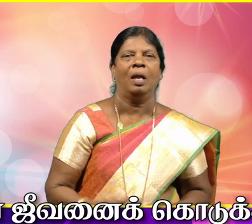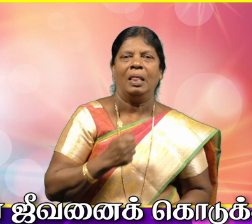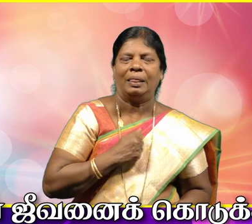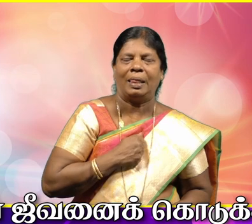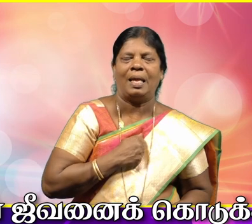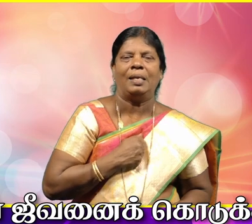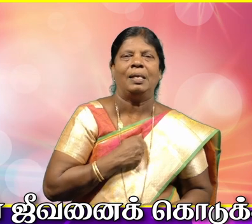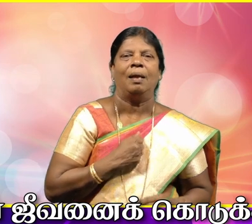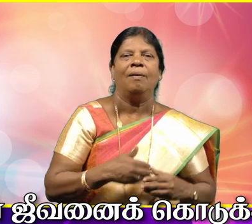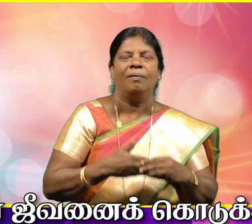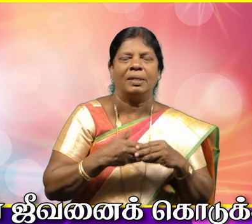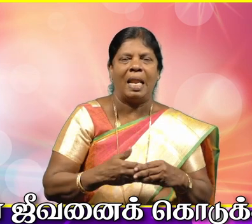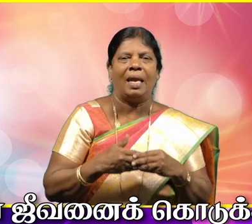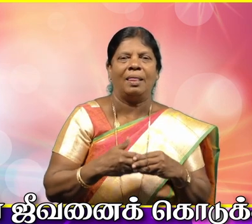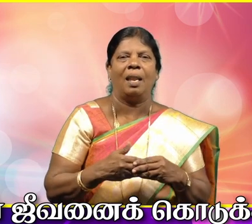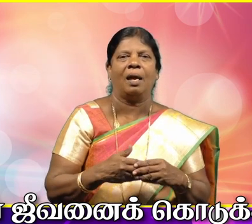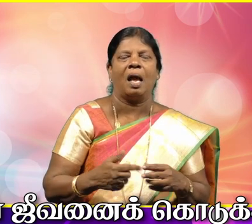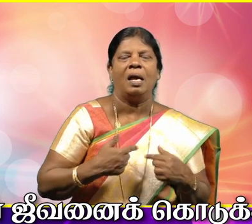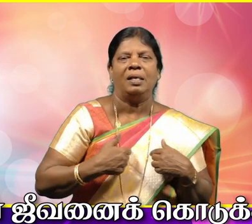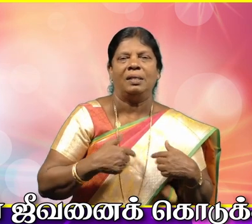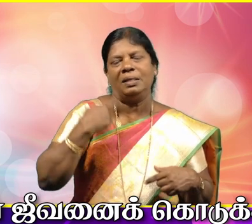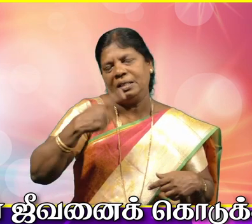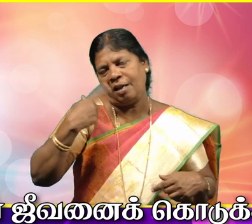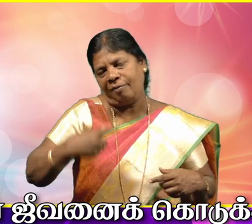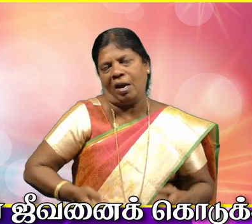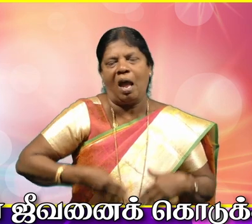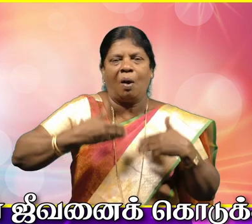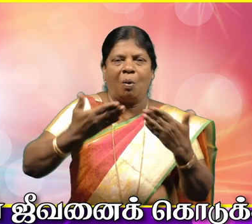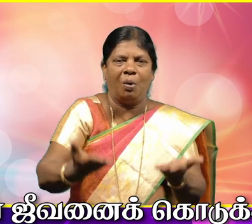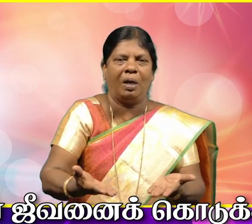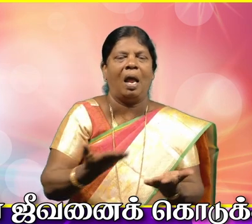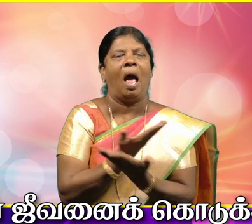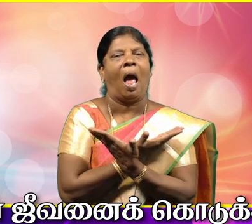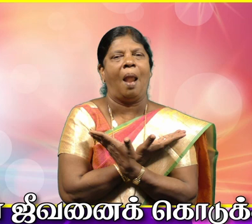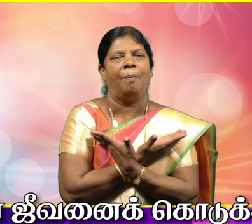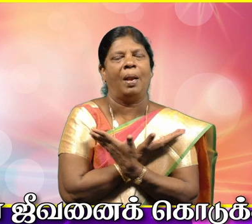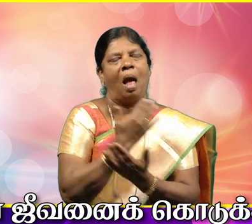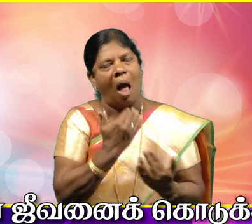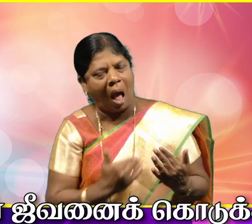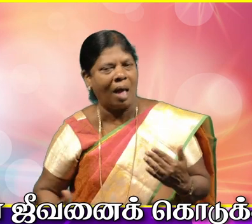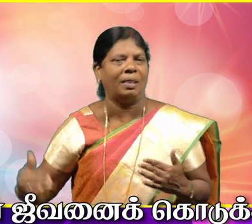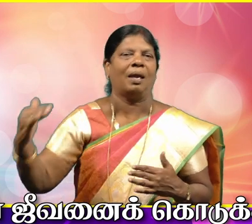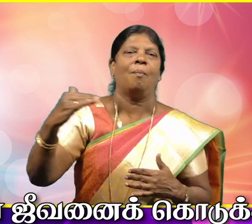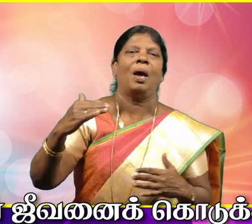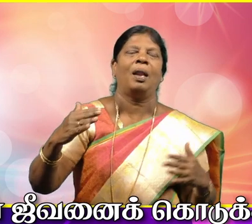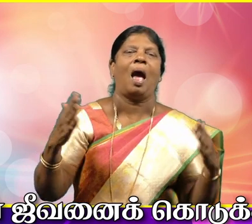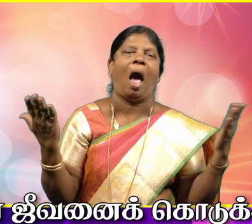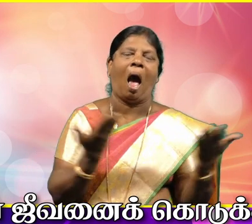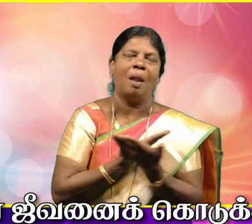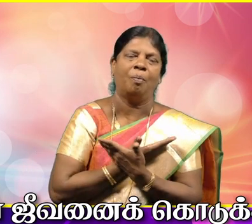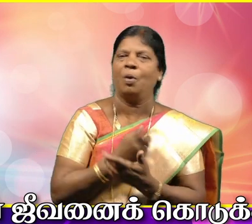ஒருவன் தன் சிநேகிதருக்காக தன் ஜீவனை கொடுக்கிற அன்பிலும் அதிகமான